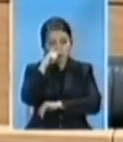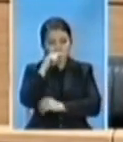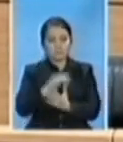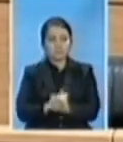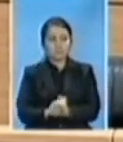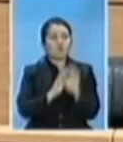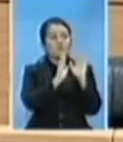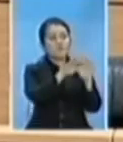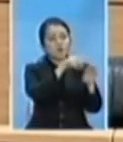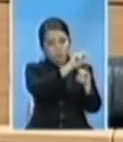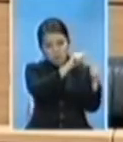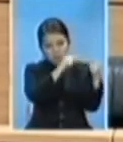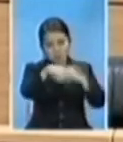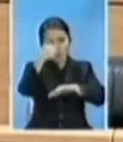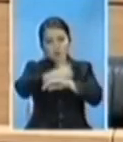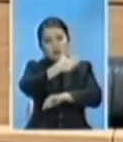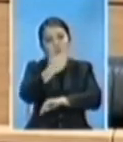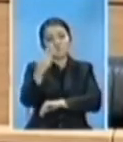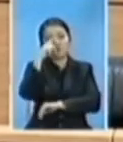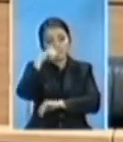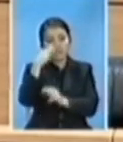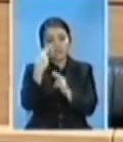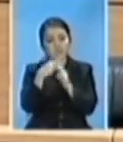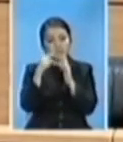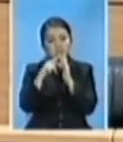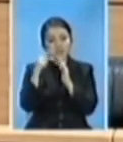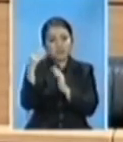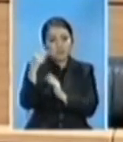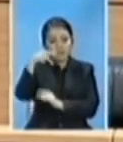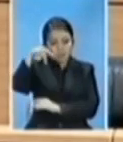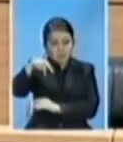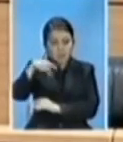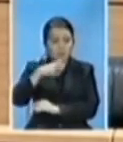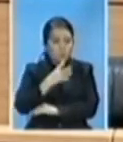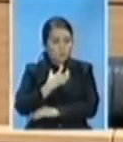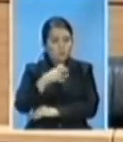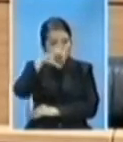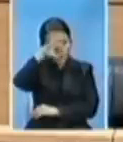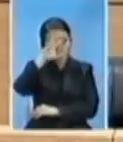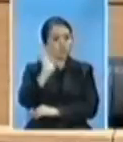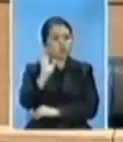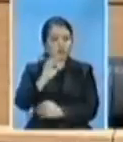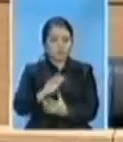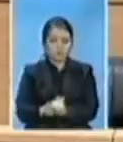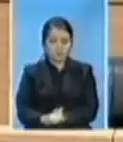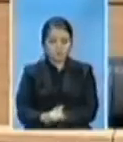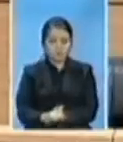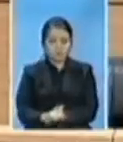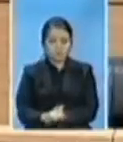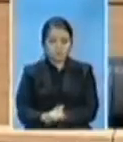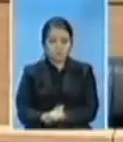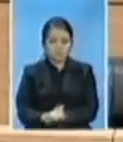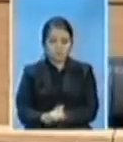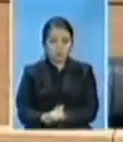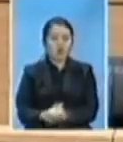ผ่านท่านประธานอย่าโกรธผมเลยนะฮะคนรุ่นนั้นเป็นอย่างนี้เองครับค